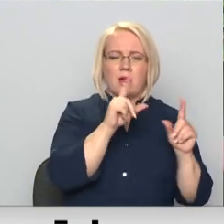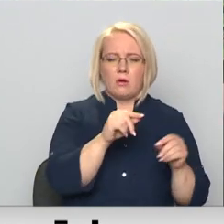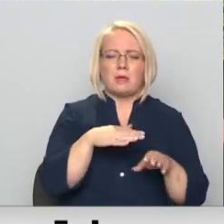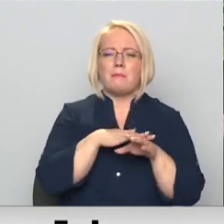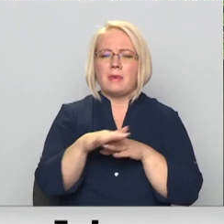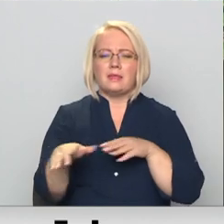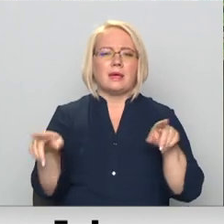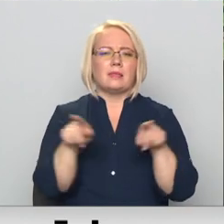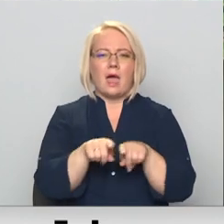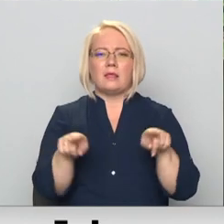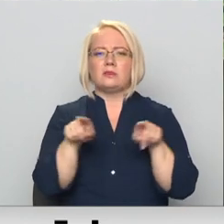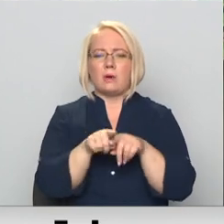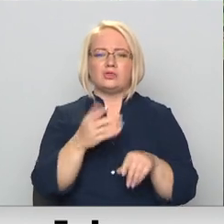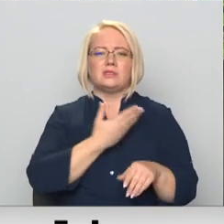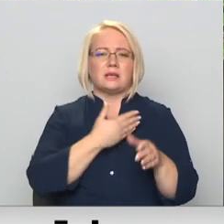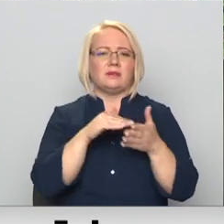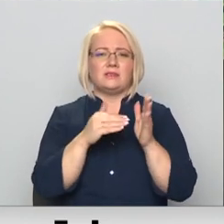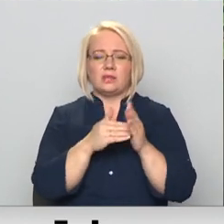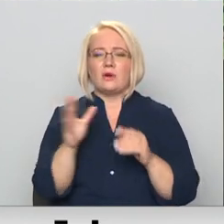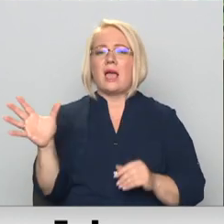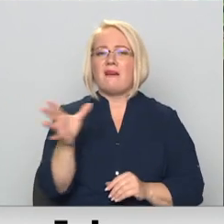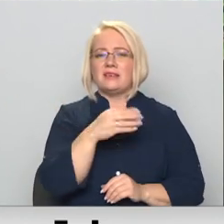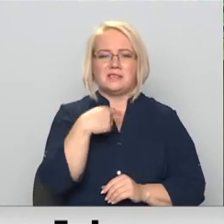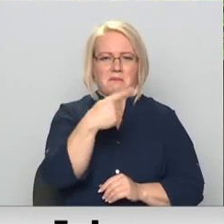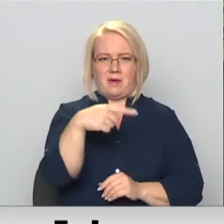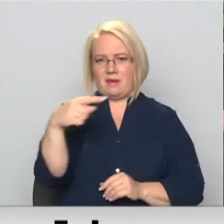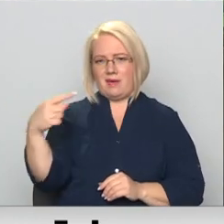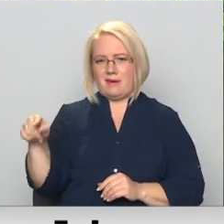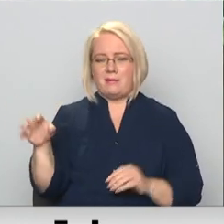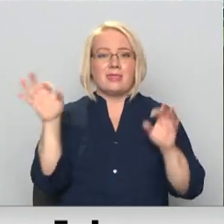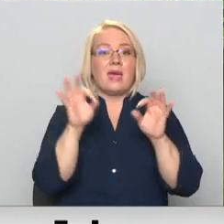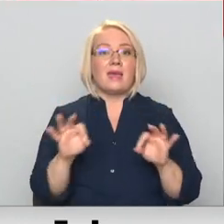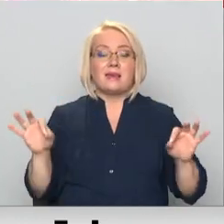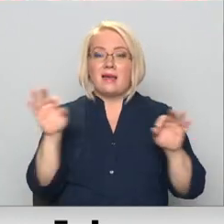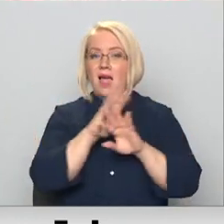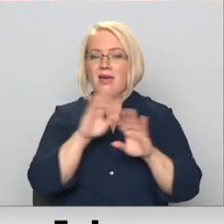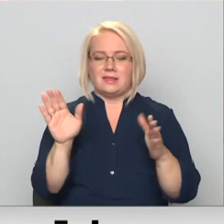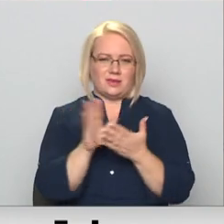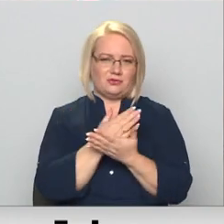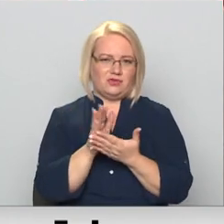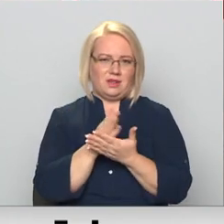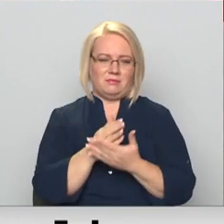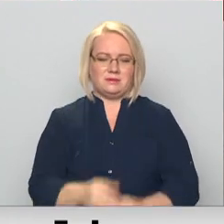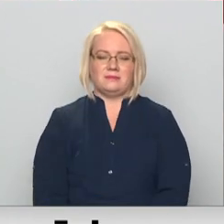Pilnīgi tieši tādas pašas atdzīves situācijas kā visiem pārējiem. Nekādas atšķirības.